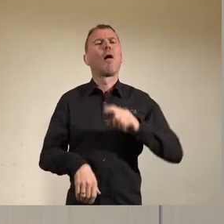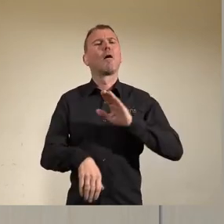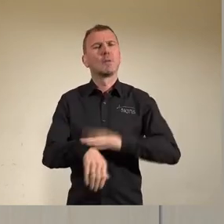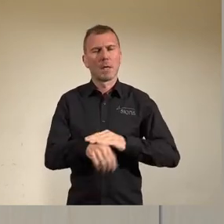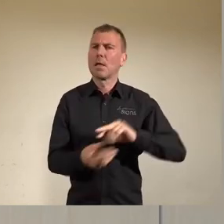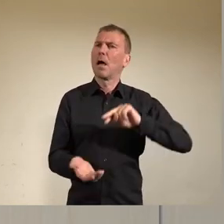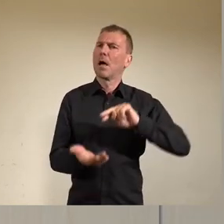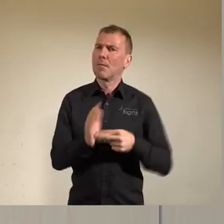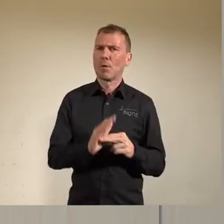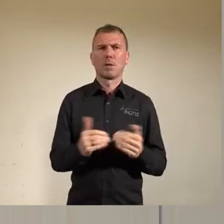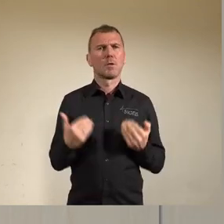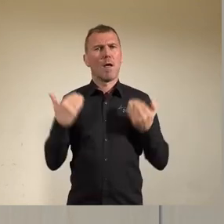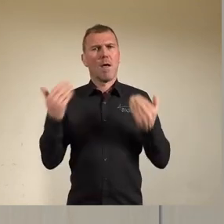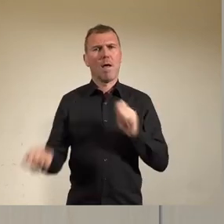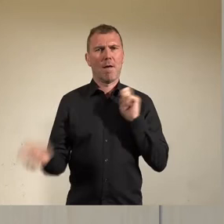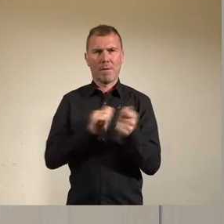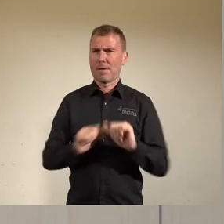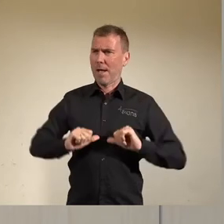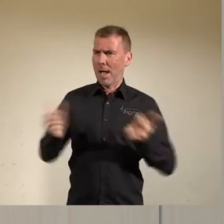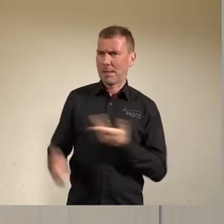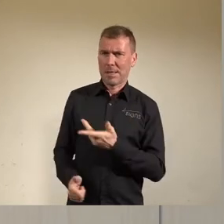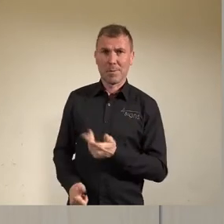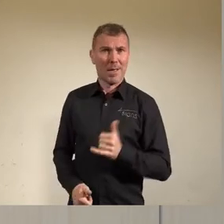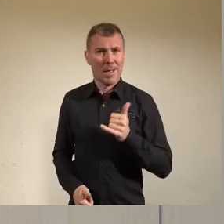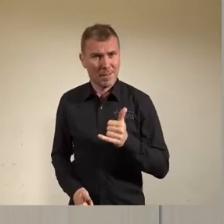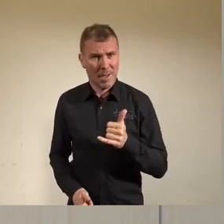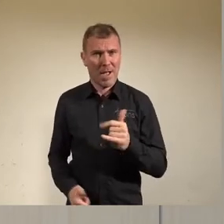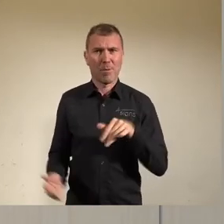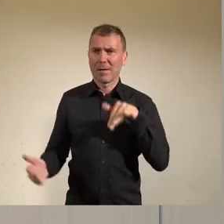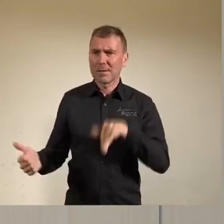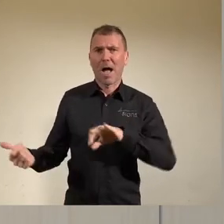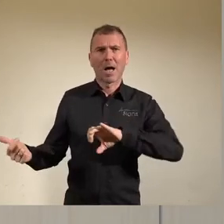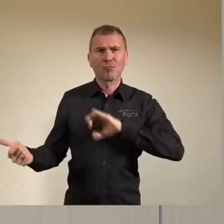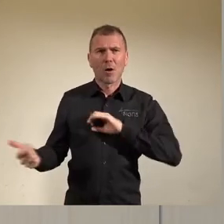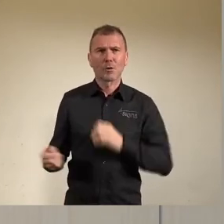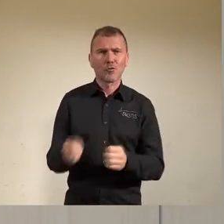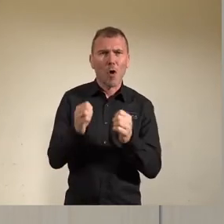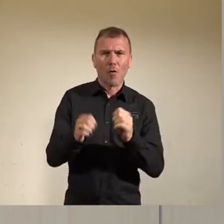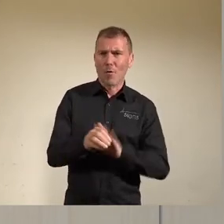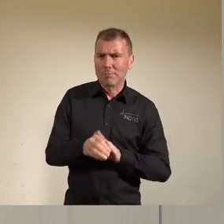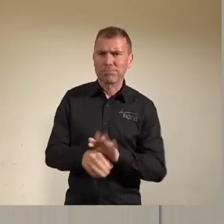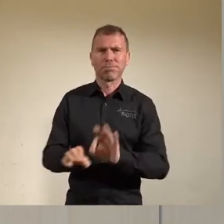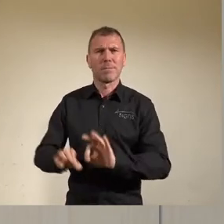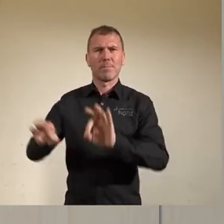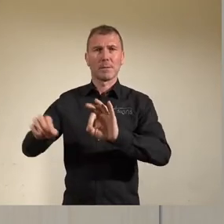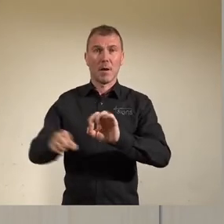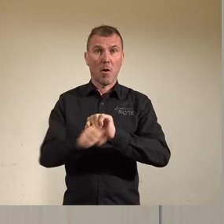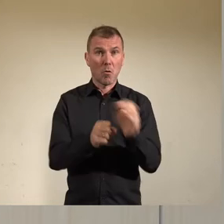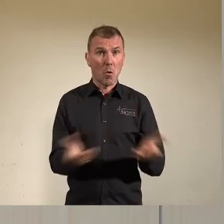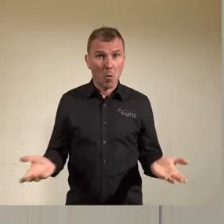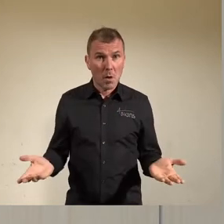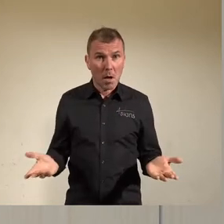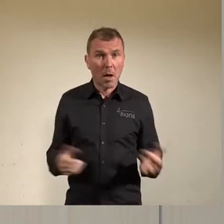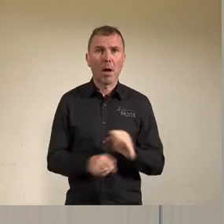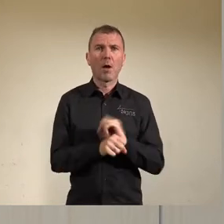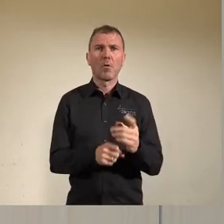Wende erlebt, aber auch diese war geprägt von Chancen, von Hoffnungen. Und Corona